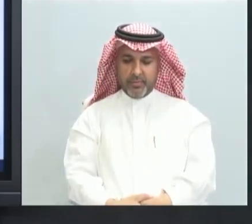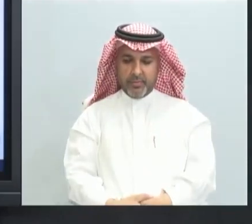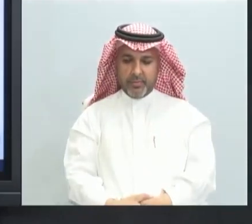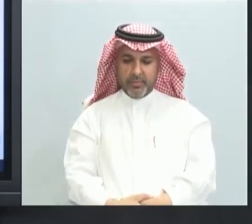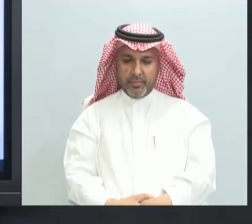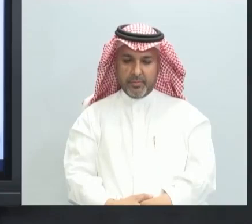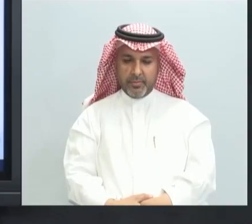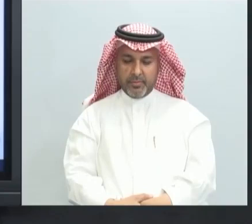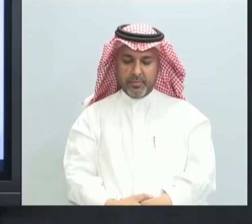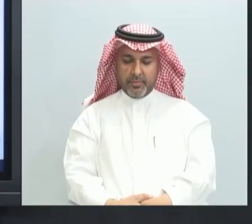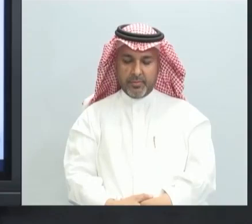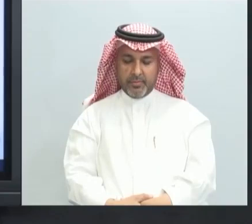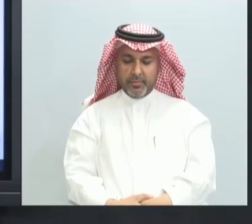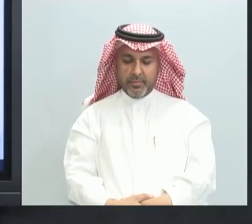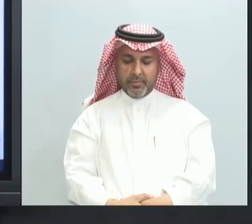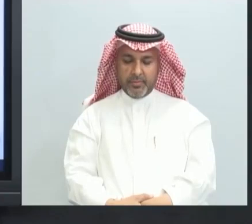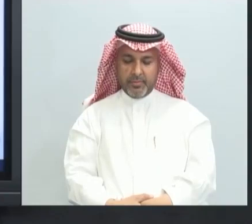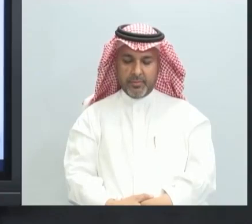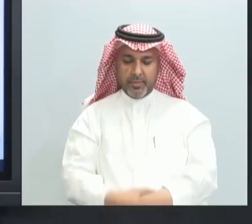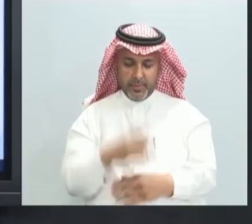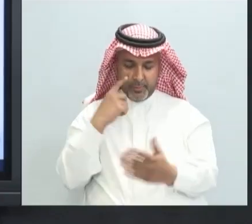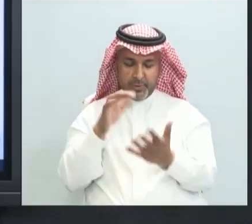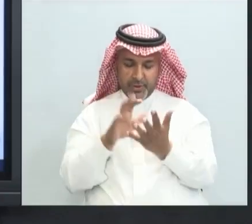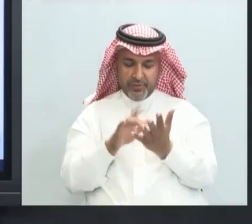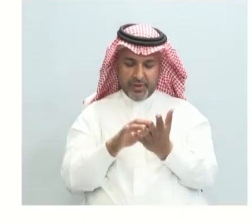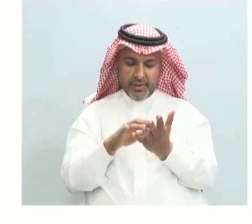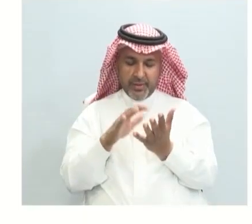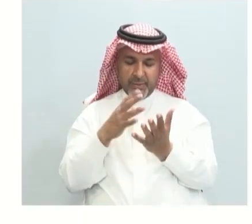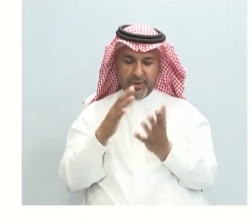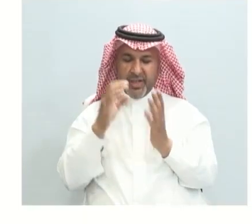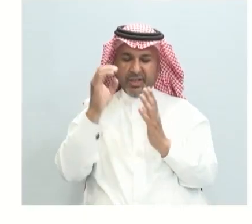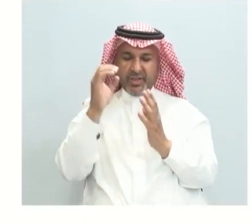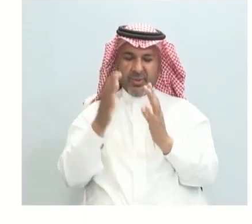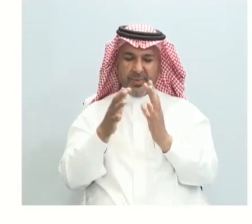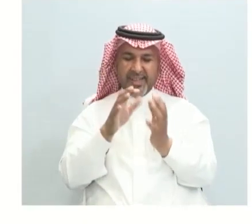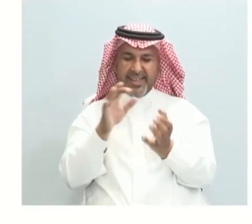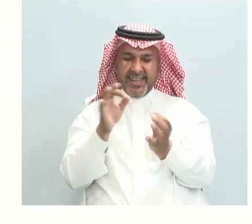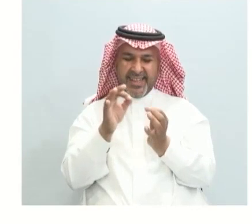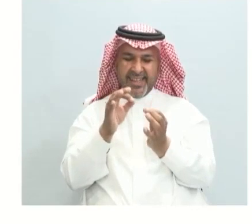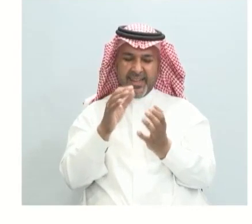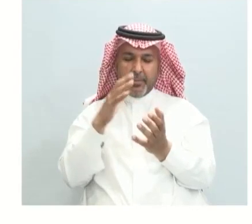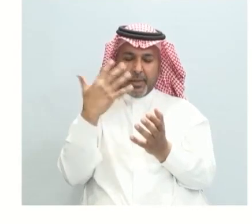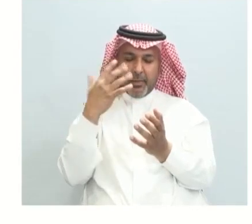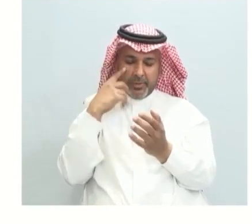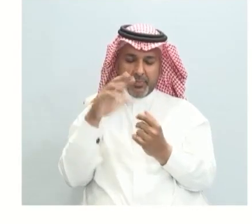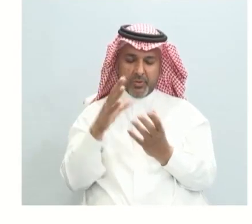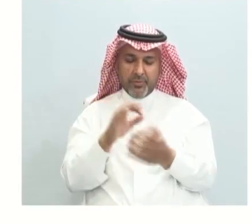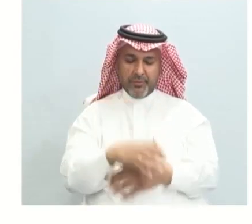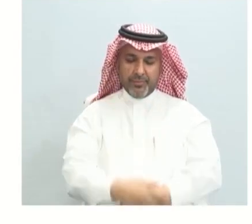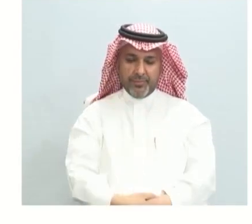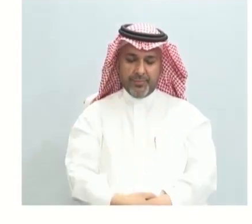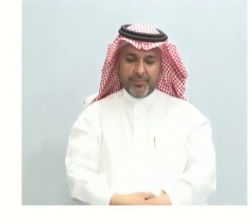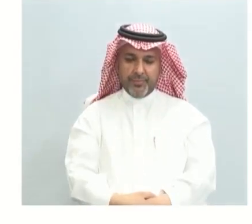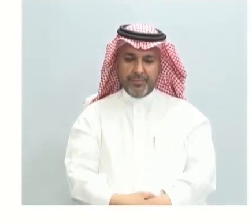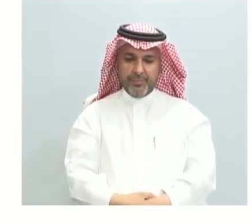يعني بصير اكبر شويه من الخمسه بنشوف الحين كيف يطلع معنا باستخدام الاله الحاسبه يعني هذه من الاشياء اللي حلو الطالب